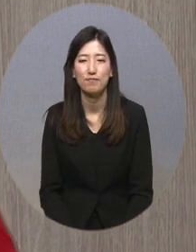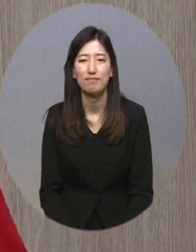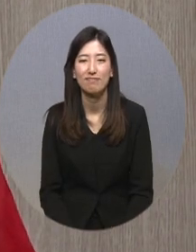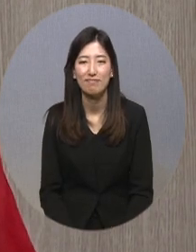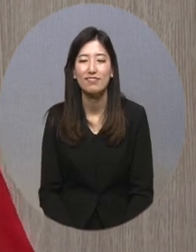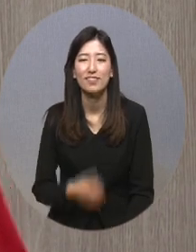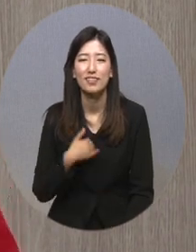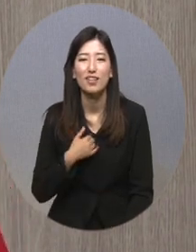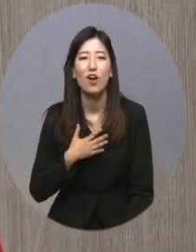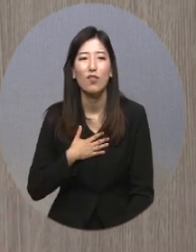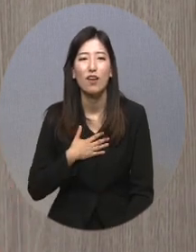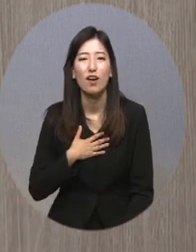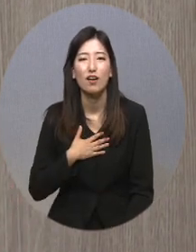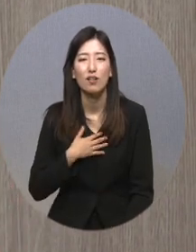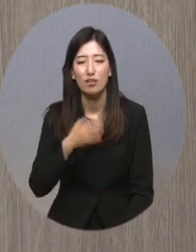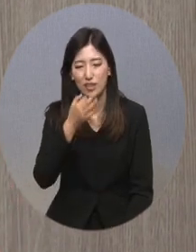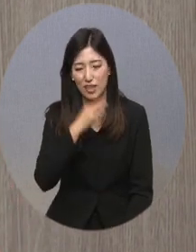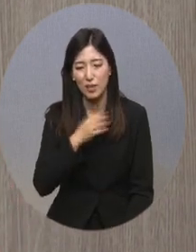보람으로 느꼈어요, 이번에. 예. 예.